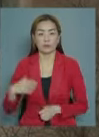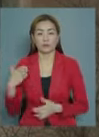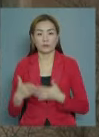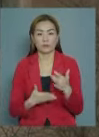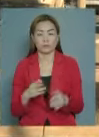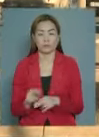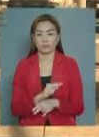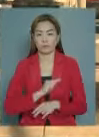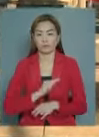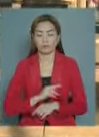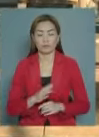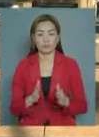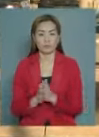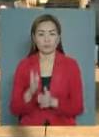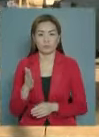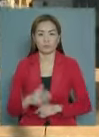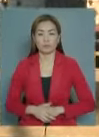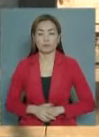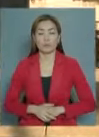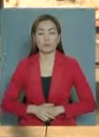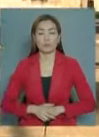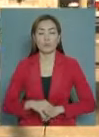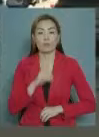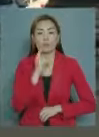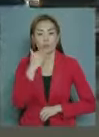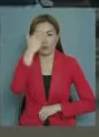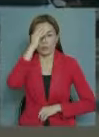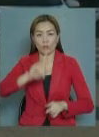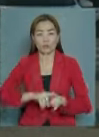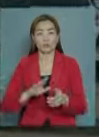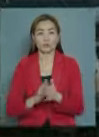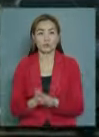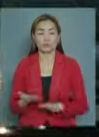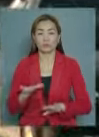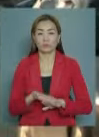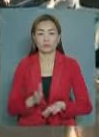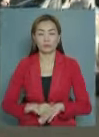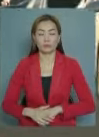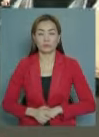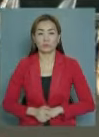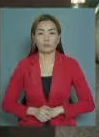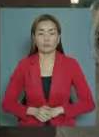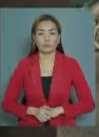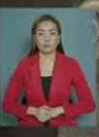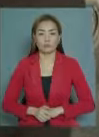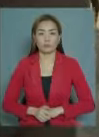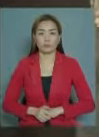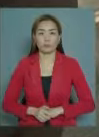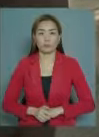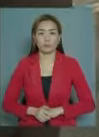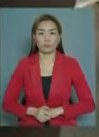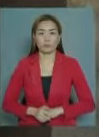беттерінше жөндеу жұмыстарын жүргізіп келеді. Әсіресе жаз мезгілдердегі жағдай тіптен мүшкіл.